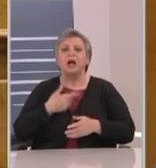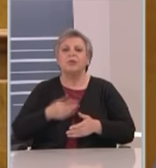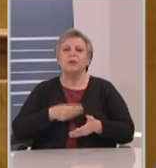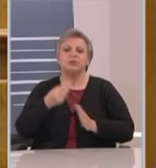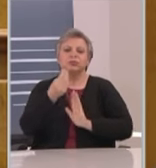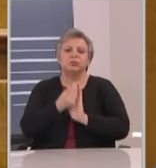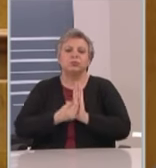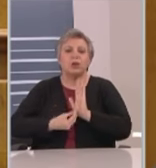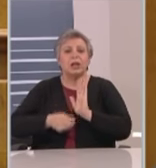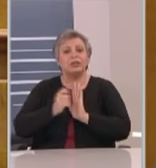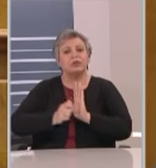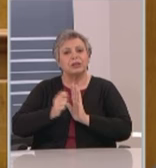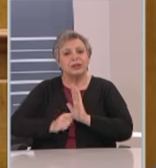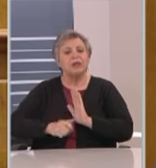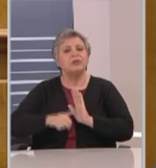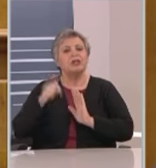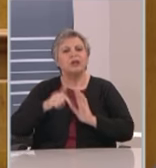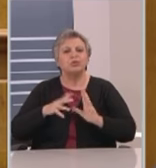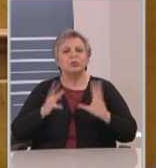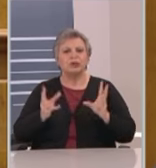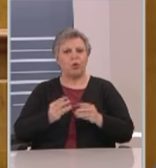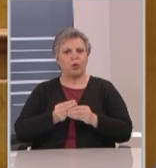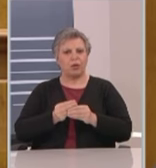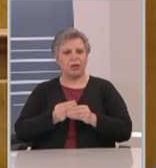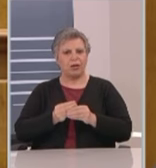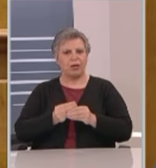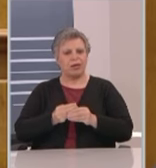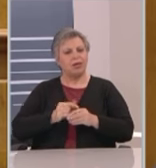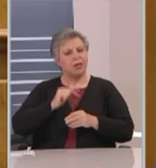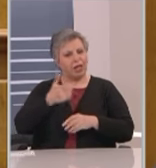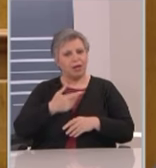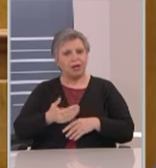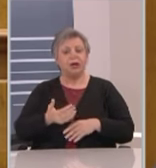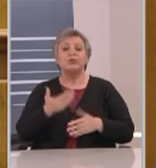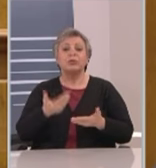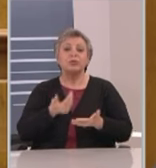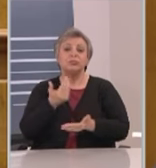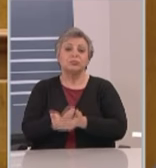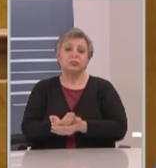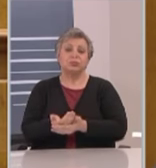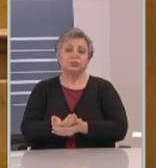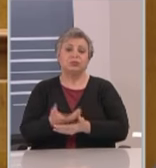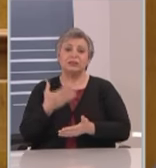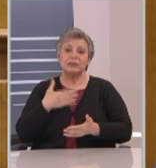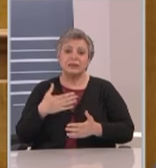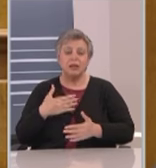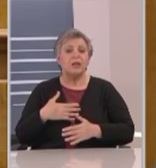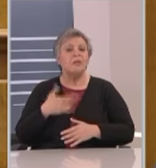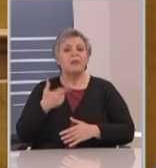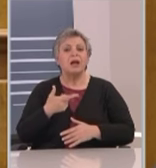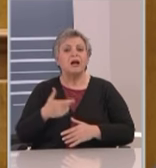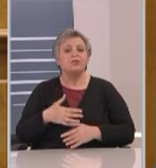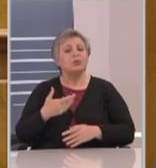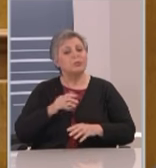παράμετροι επηρέασαν τη συγκεκριμένη φαρμακευτική πολιτική. Το κάνει προφανώς διότι πιστεύει ότι οι ευθύνες των κυβερνήσεων του ΠΑΣΟΚ είναι